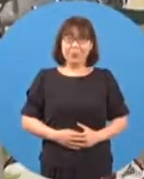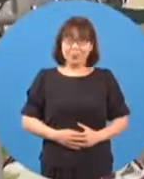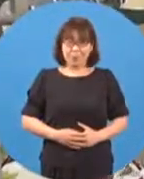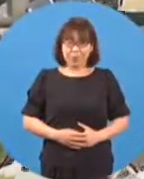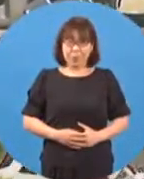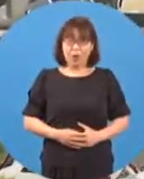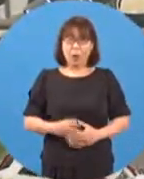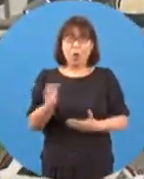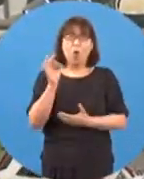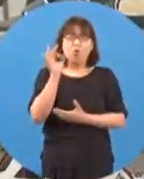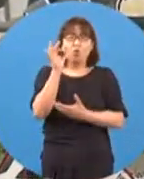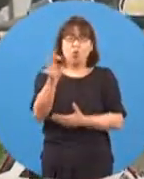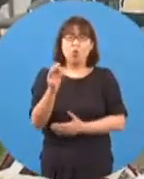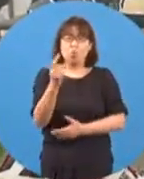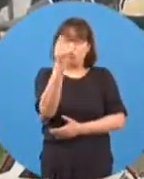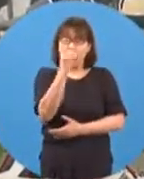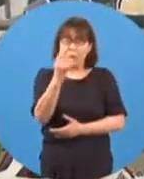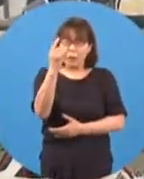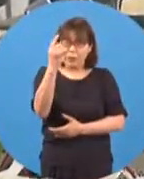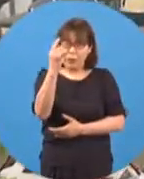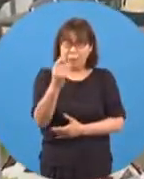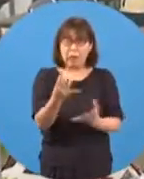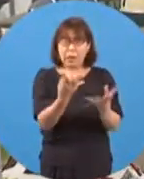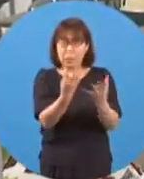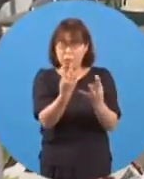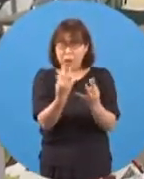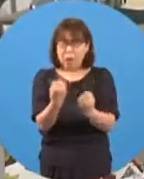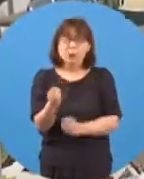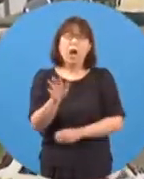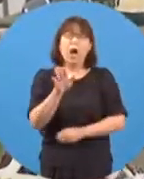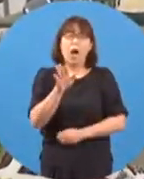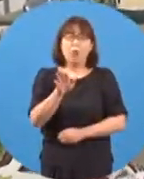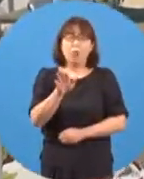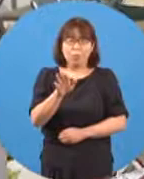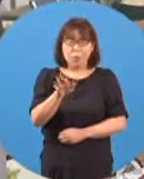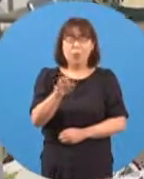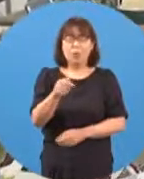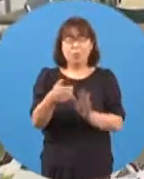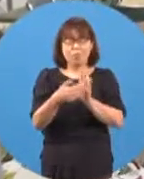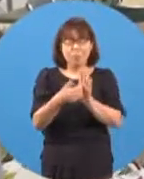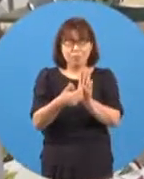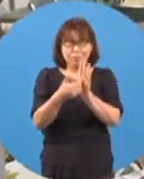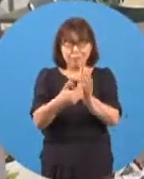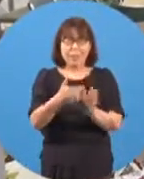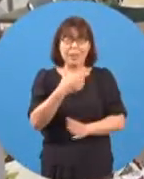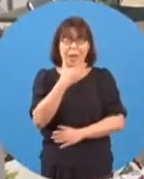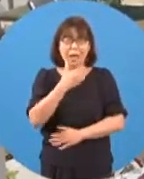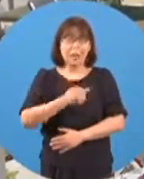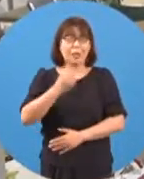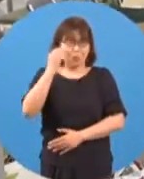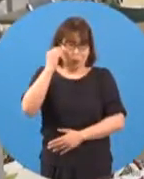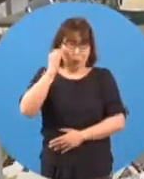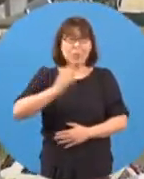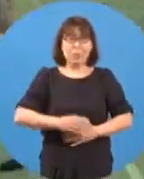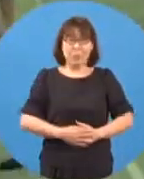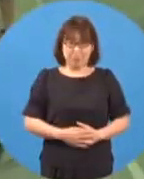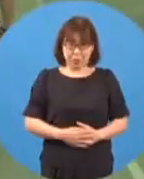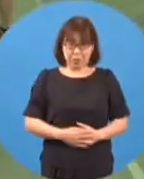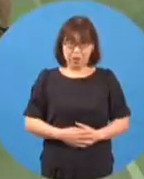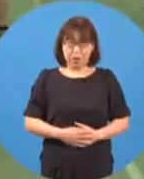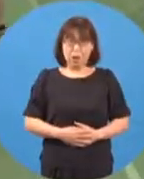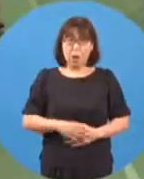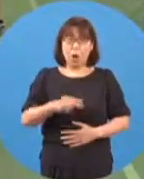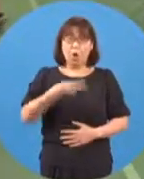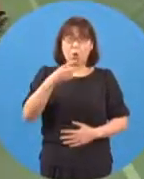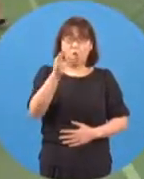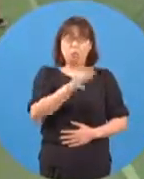お米詐欺とか被害に遭っている方がたくさんいらっしゃるので、それを何か防止できたらと思っては心がけております。 食品